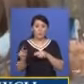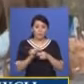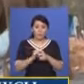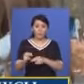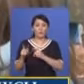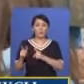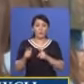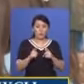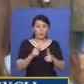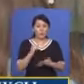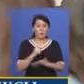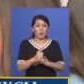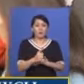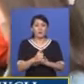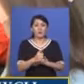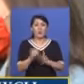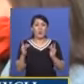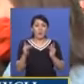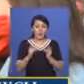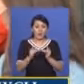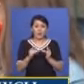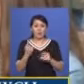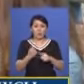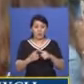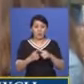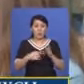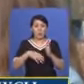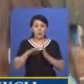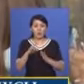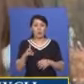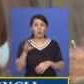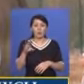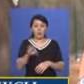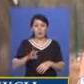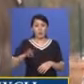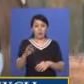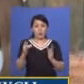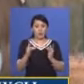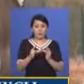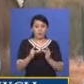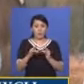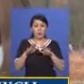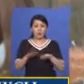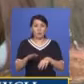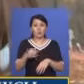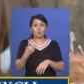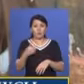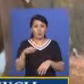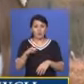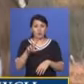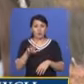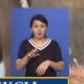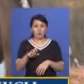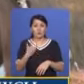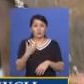даяр болуымыз қажет. Ол үшін кереуеттер санын 1,5 есеге арттырдық. Шілде айында облыста кереует қоры 2315-ті құраса,